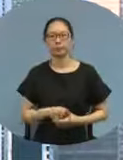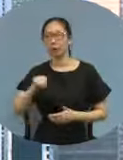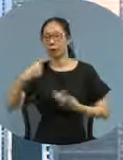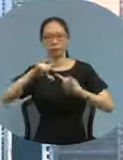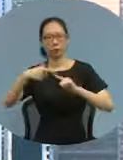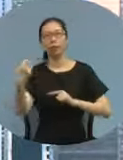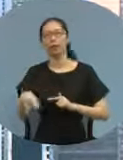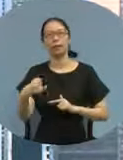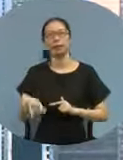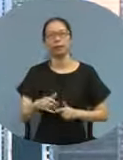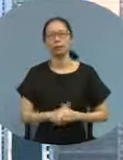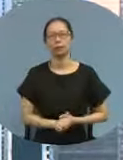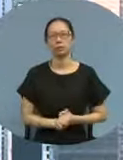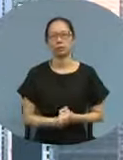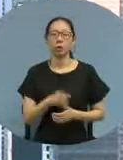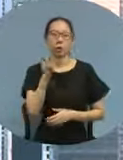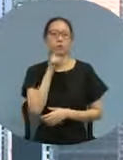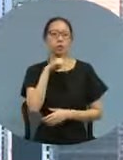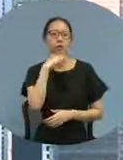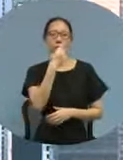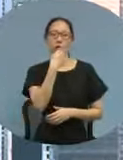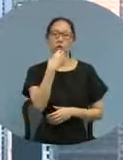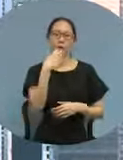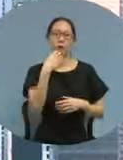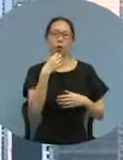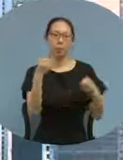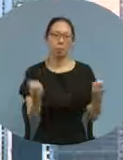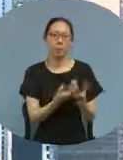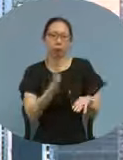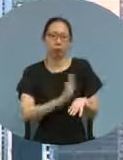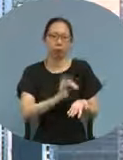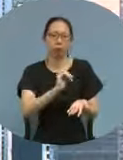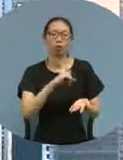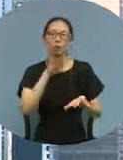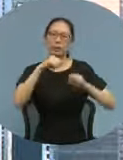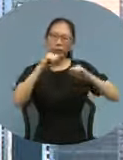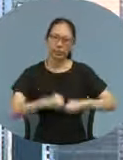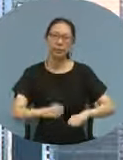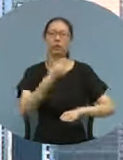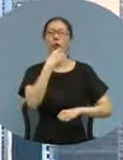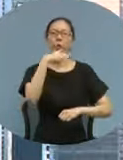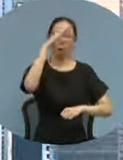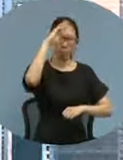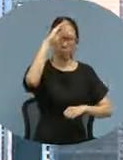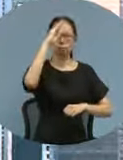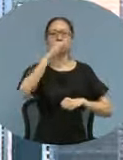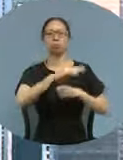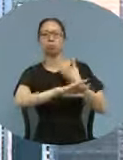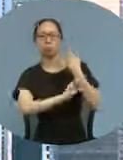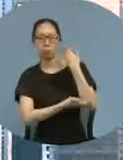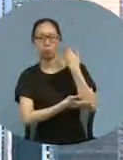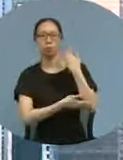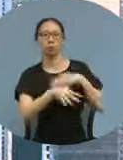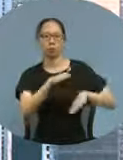都不應該有另外一個方法。正如如果在香港發生的罪行，我們都是堅持由香港的執法機